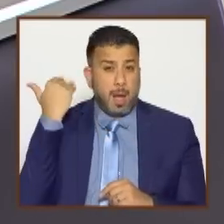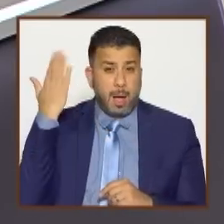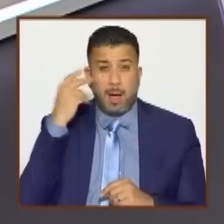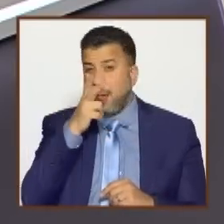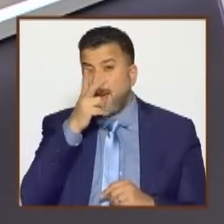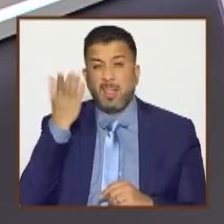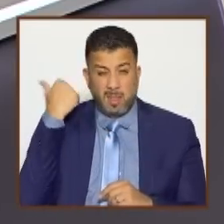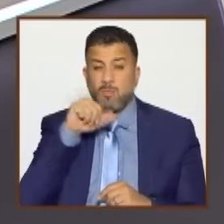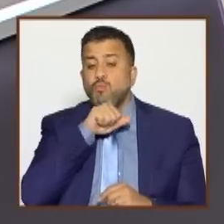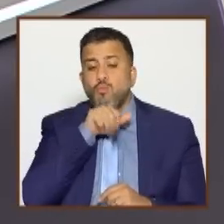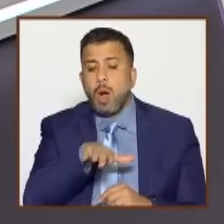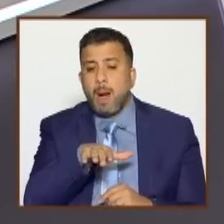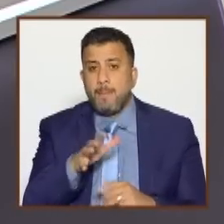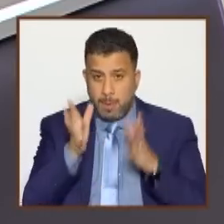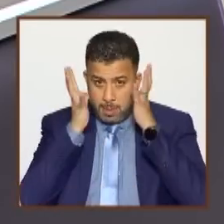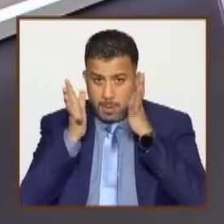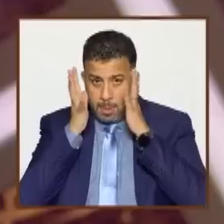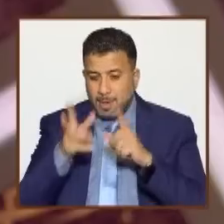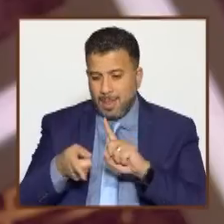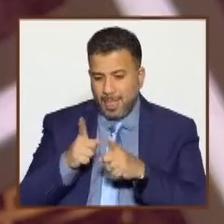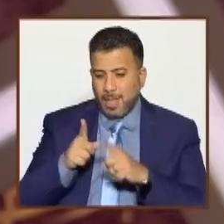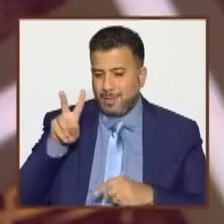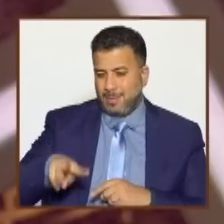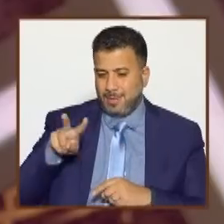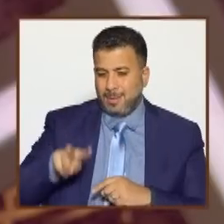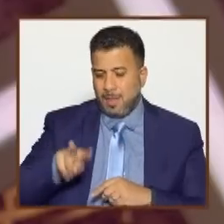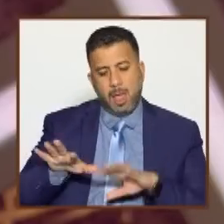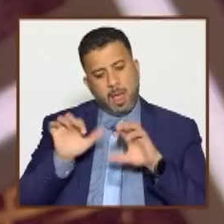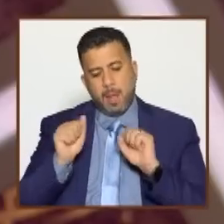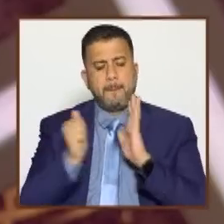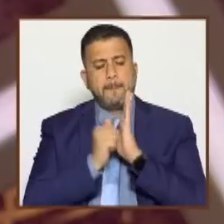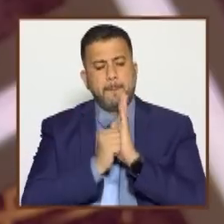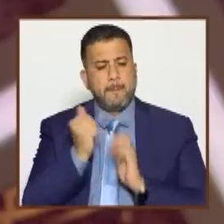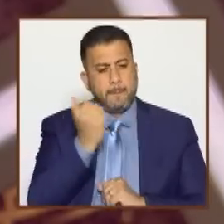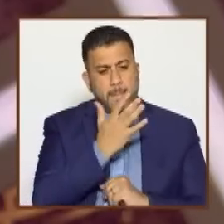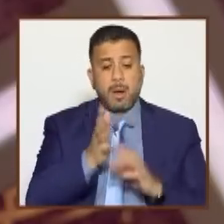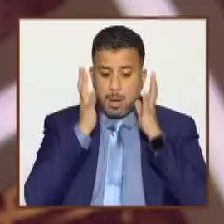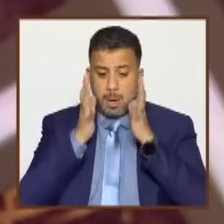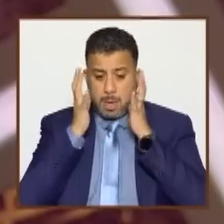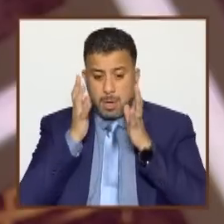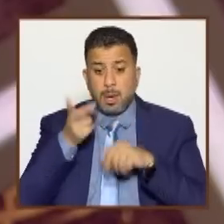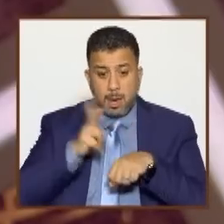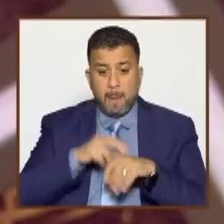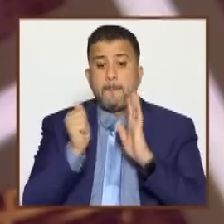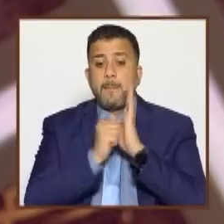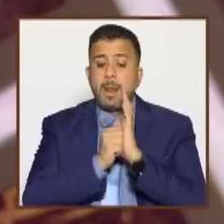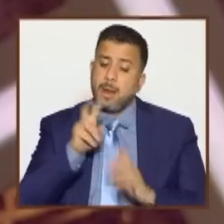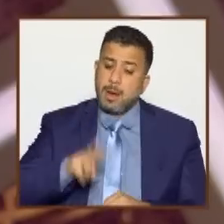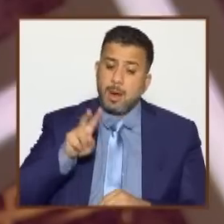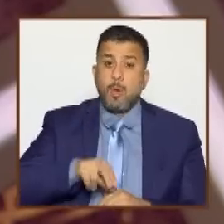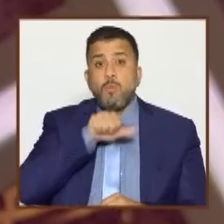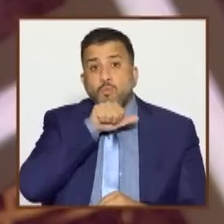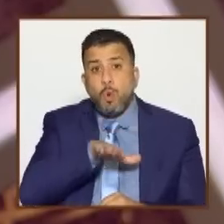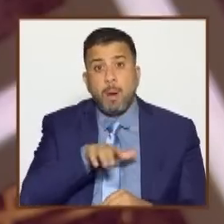وسلم أنه كان يصلي بعد التراويح في بيته شيء من هذه الصلوات، وما هذه الصلوات؟ مجاهد بارك الله